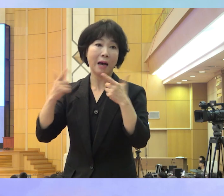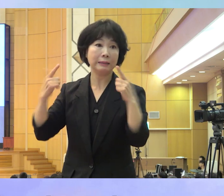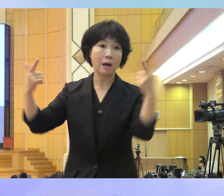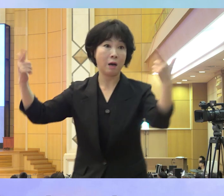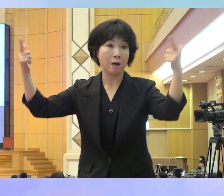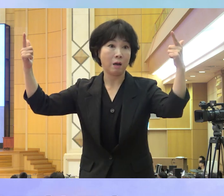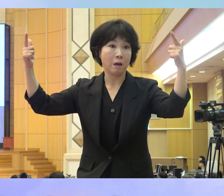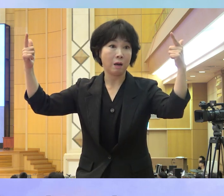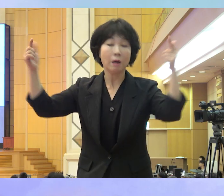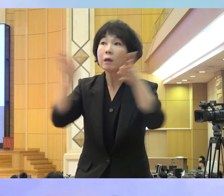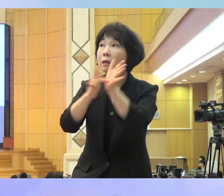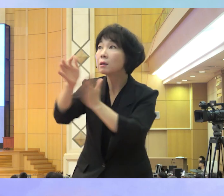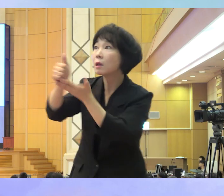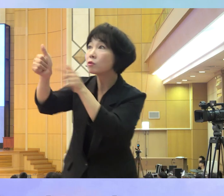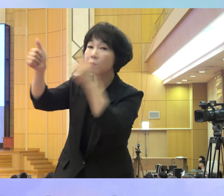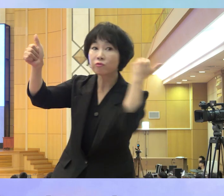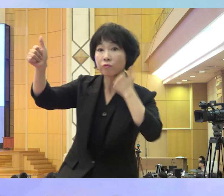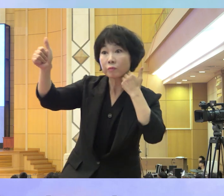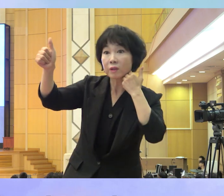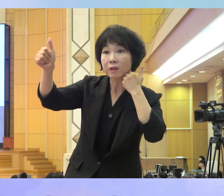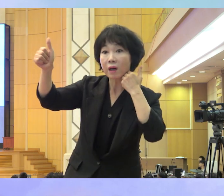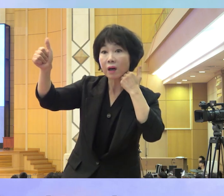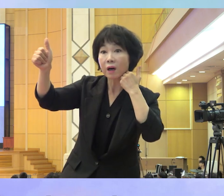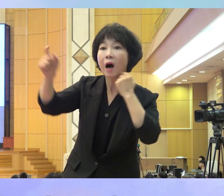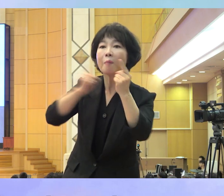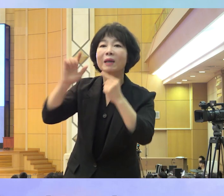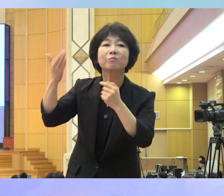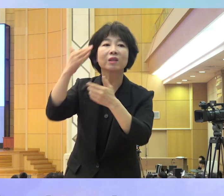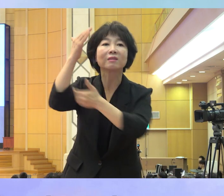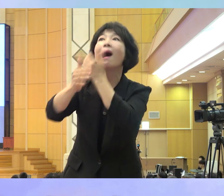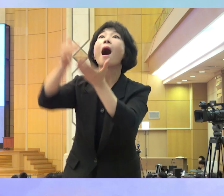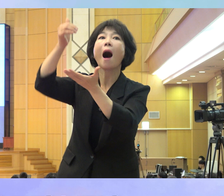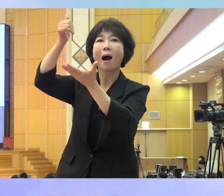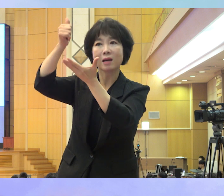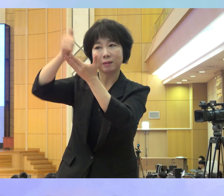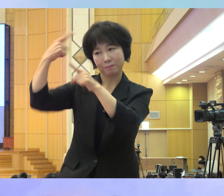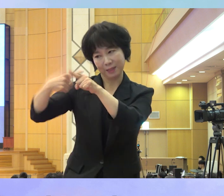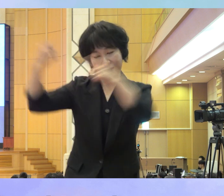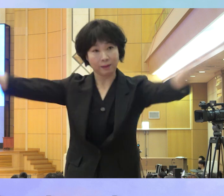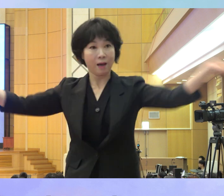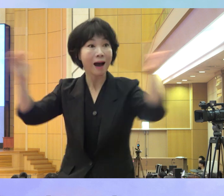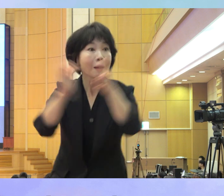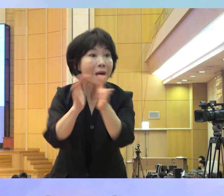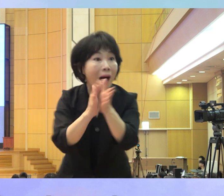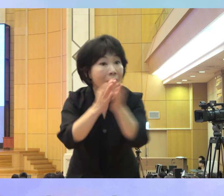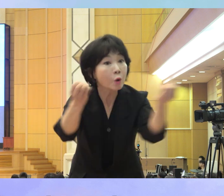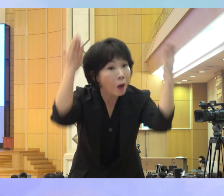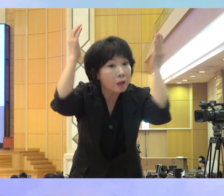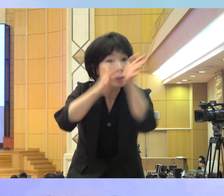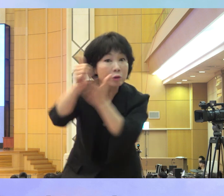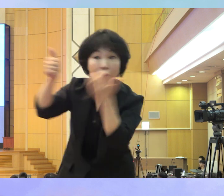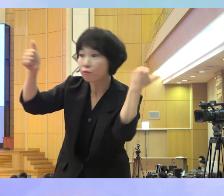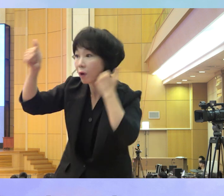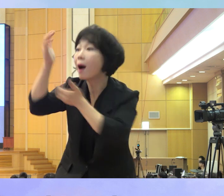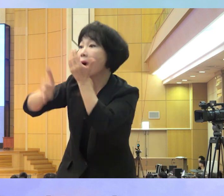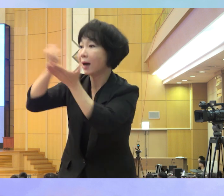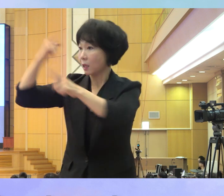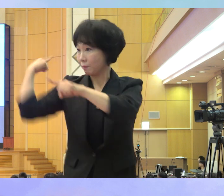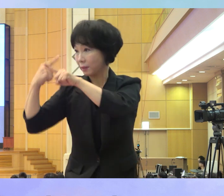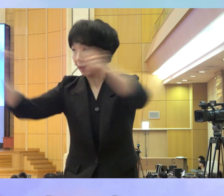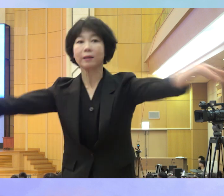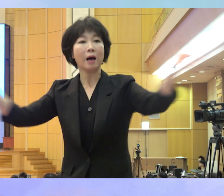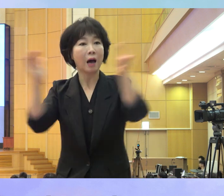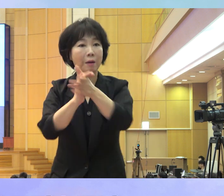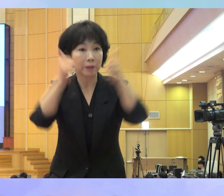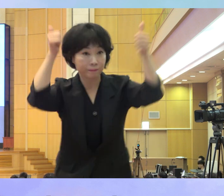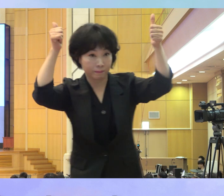예수님은 로고스 하나님이십니다. 할렐루야, 할렐루야, 할렐루야. 요한복음